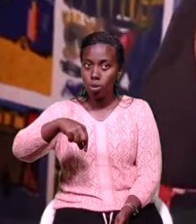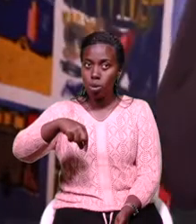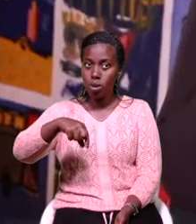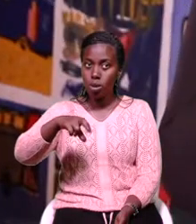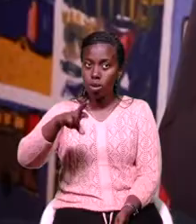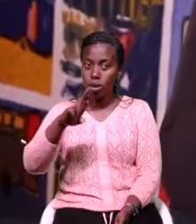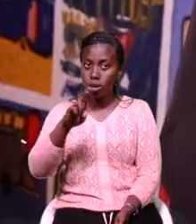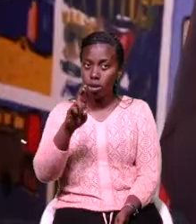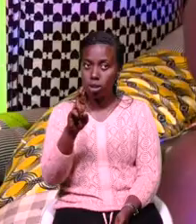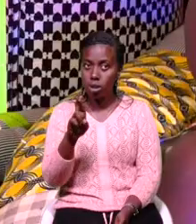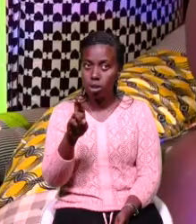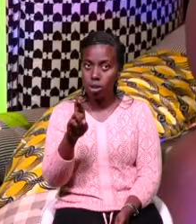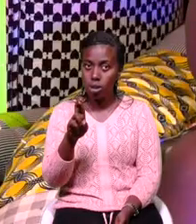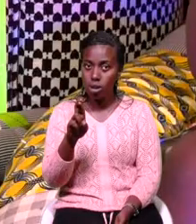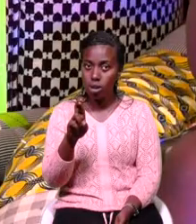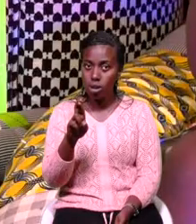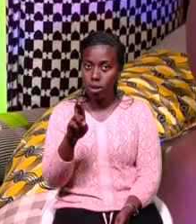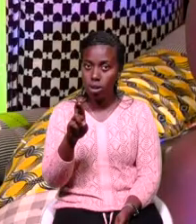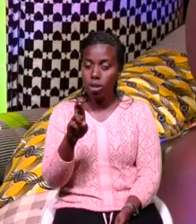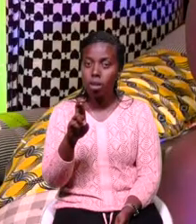R,